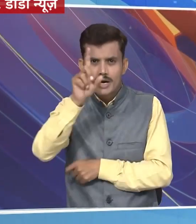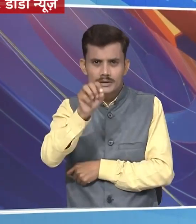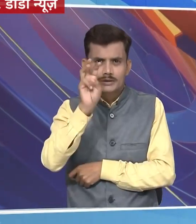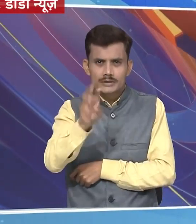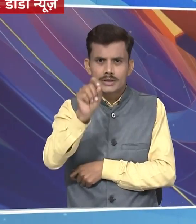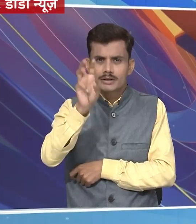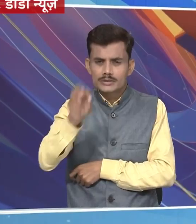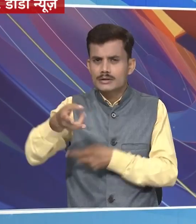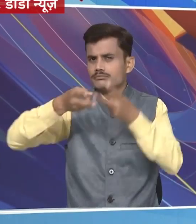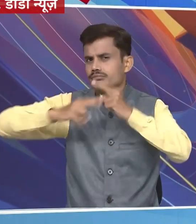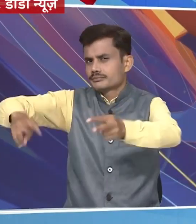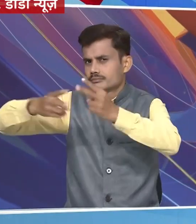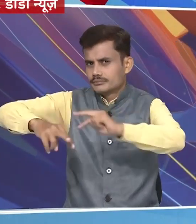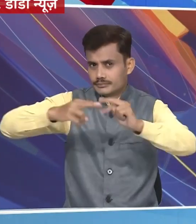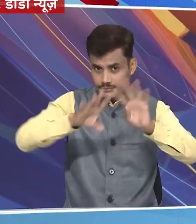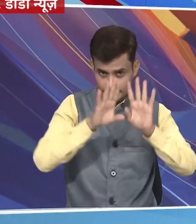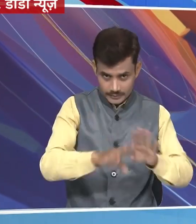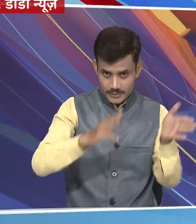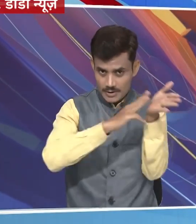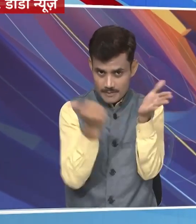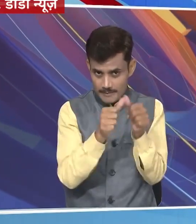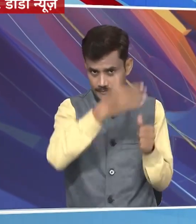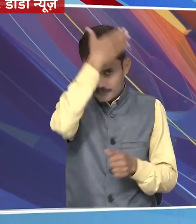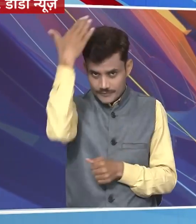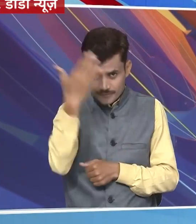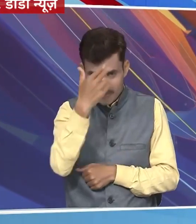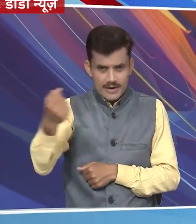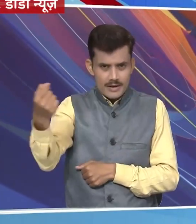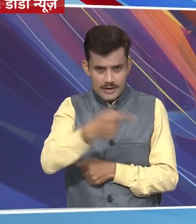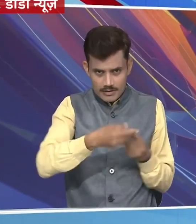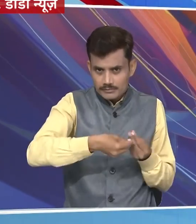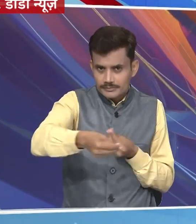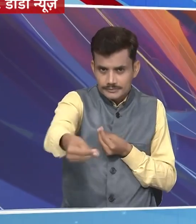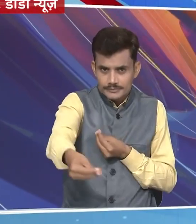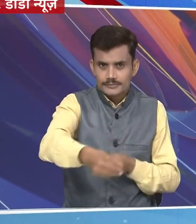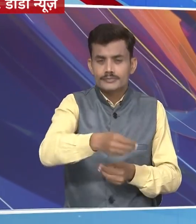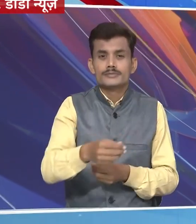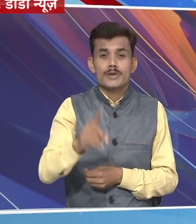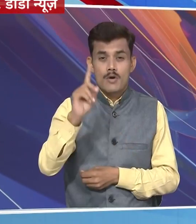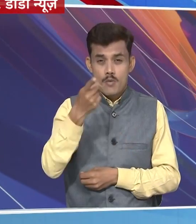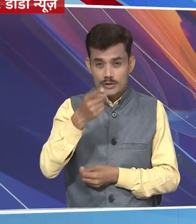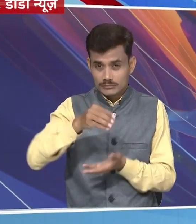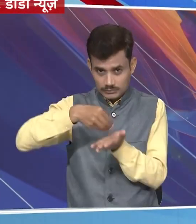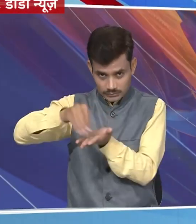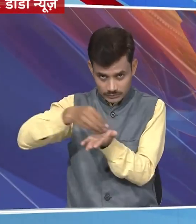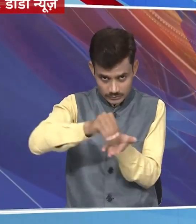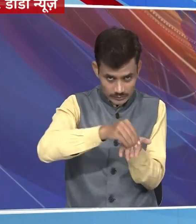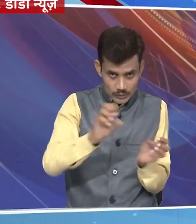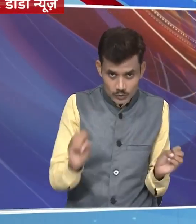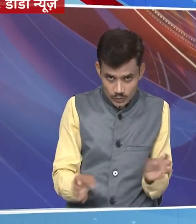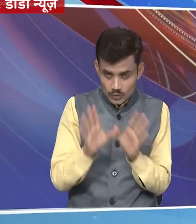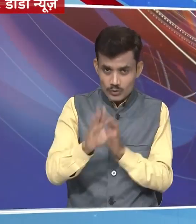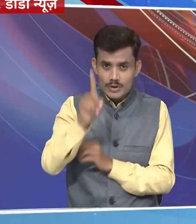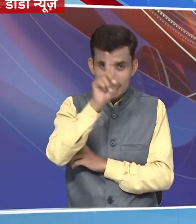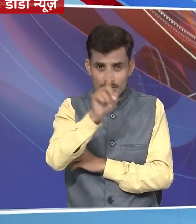किस्त हस्तांतरित कर दी। केंद्रीय मंत्री अमित शाह ने कहा कि 1 महीने के अंदर ही पहली किस्त जारी कर दी जाएगी।